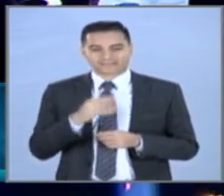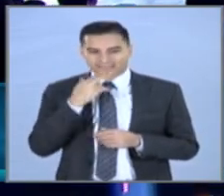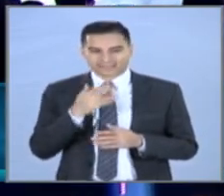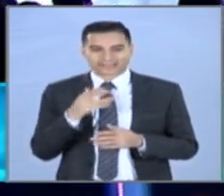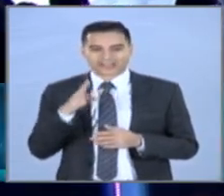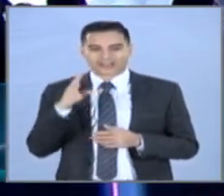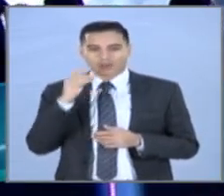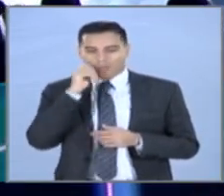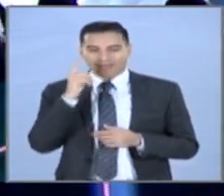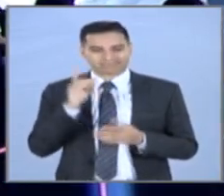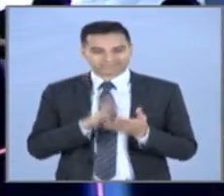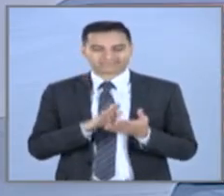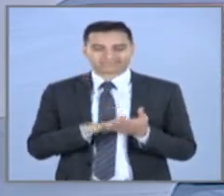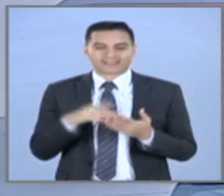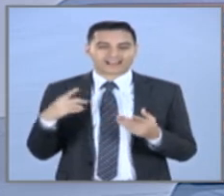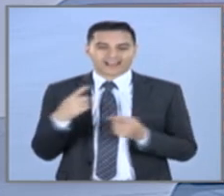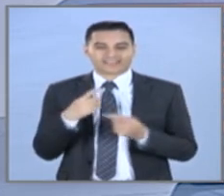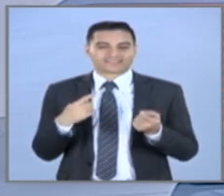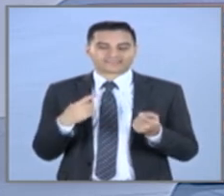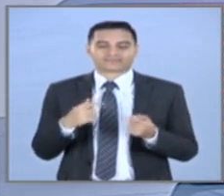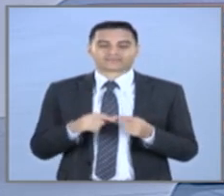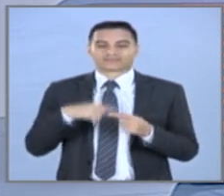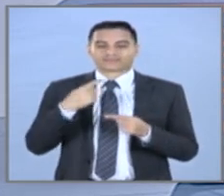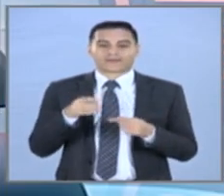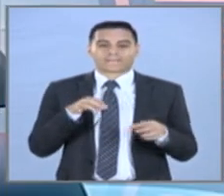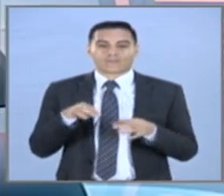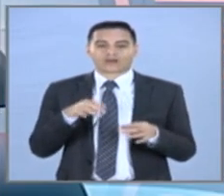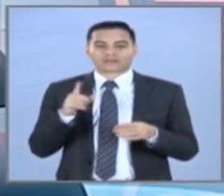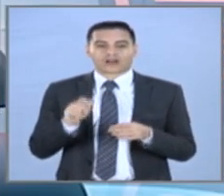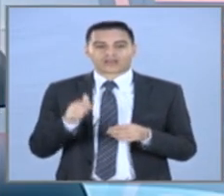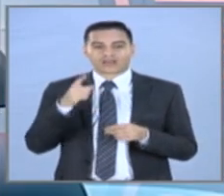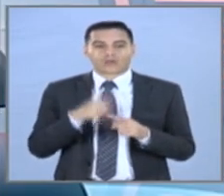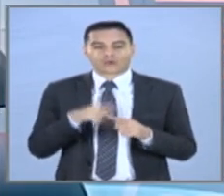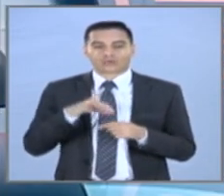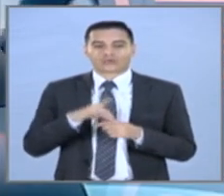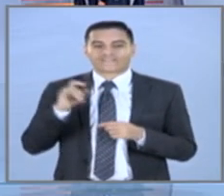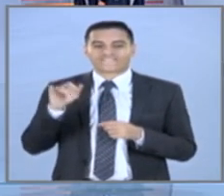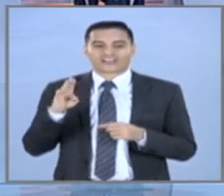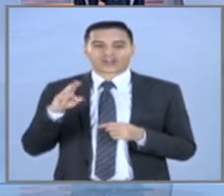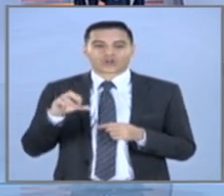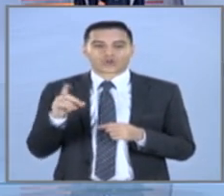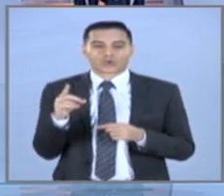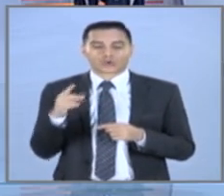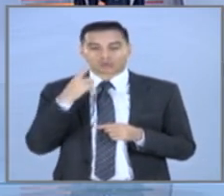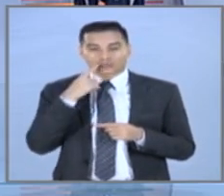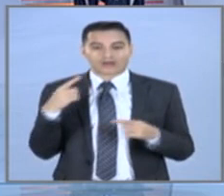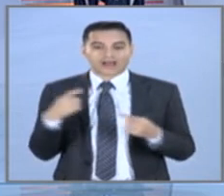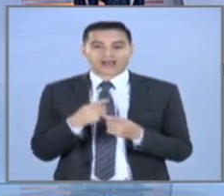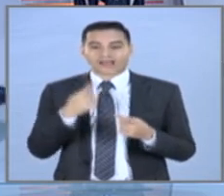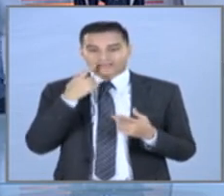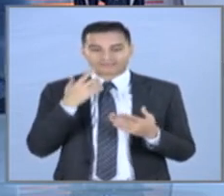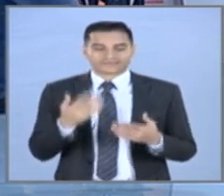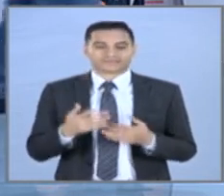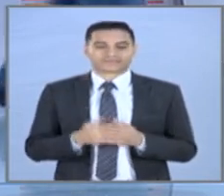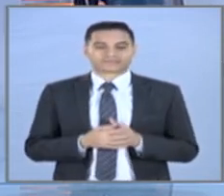برافو عليك يا كرولوس، هدف بلا مقابل. اتفضل يا باشمهندس رضا والدكتور فيكتور، هدف بلا مقابل،